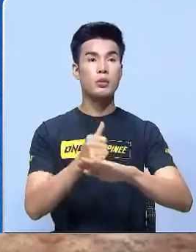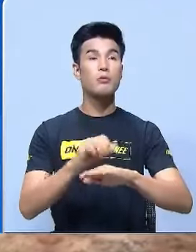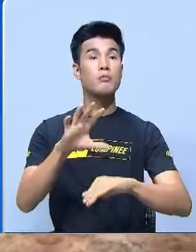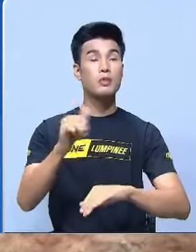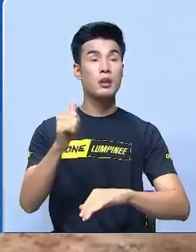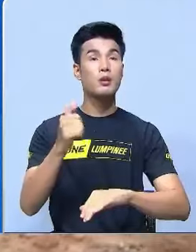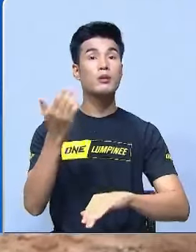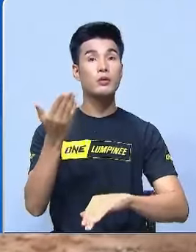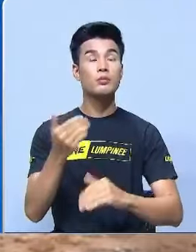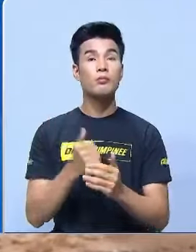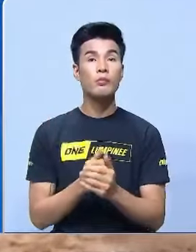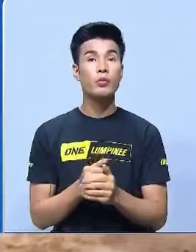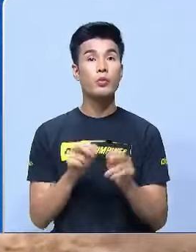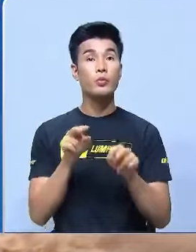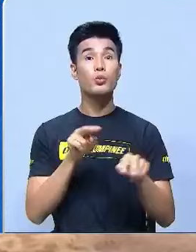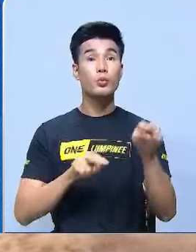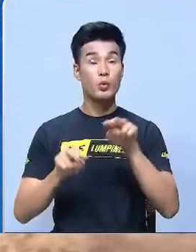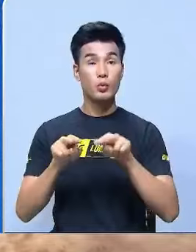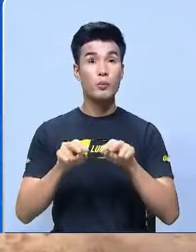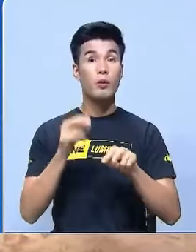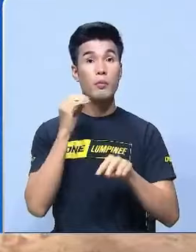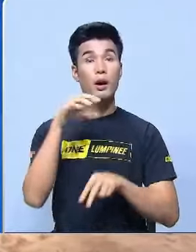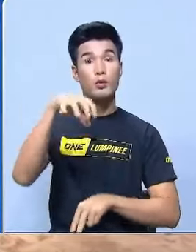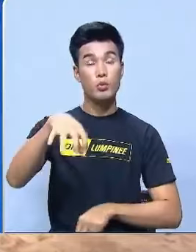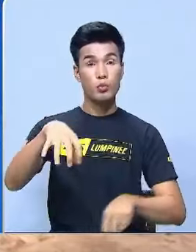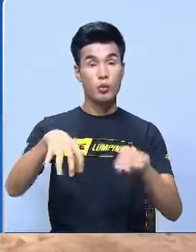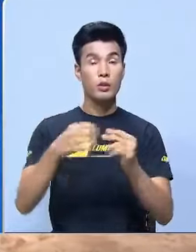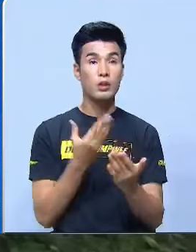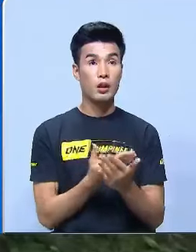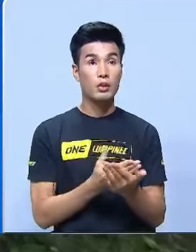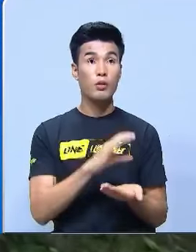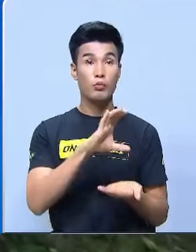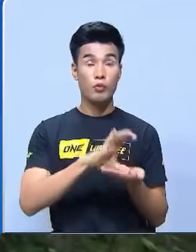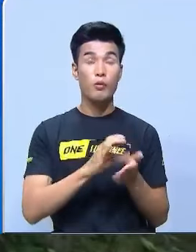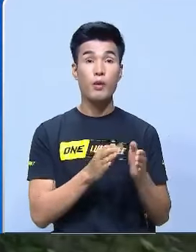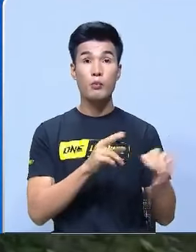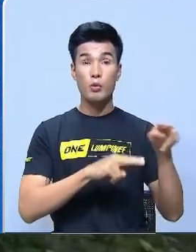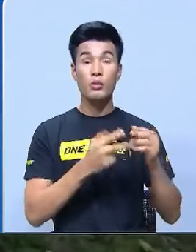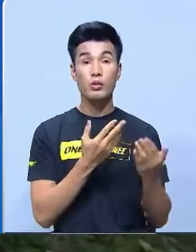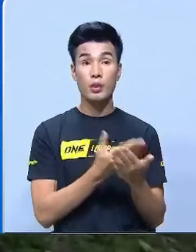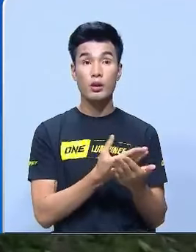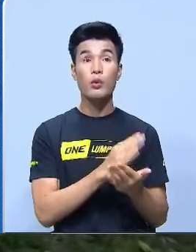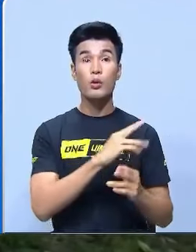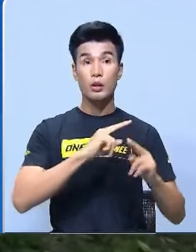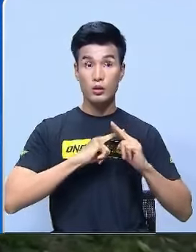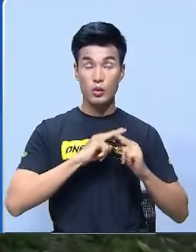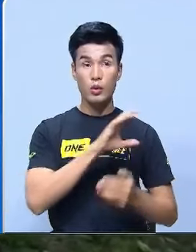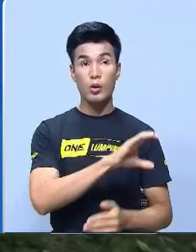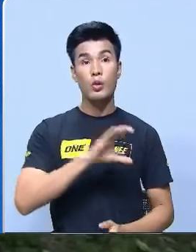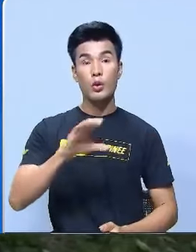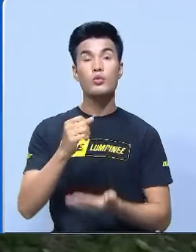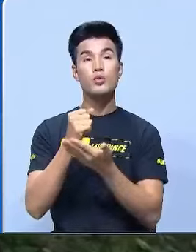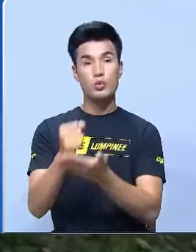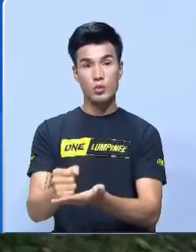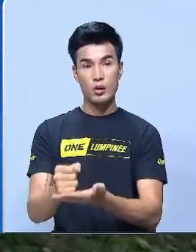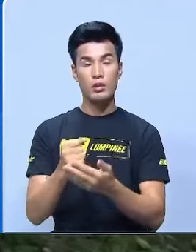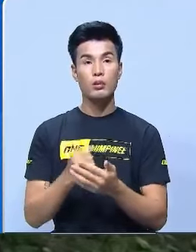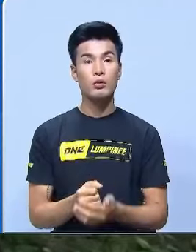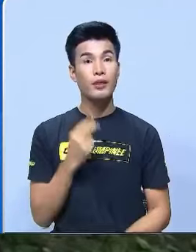แสนมีลงพื้นที่ไปที่บ้านนำงบประมาณจากฝ่ายปกครองกับเงินสนับสนุนจากภาเอกชนจำนวนนึงช่วยสมทบมาให้